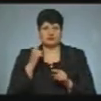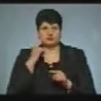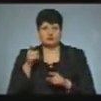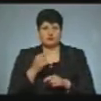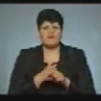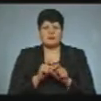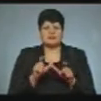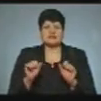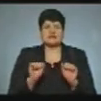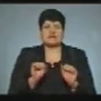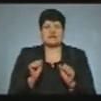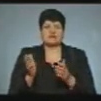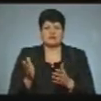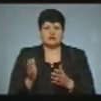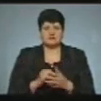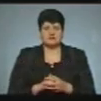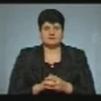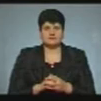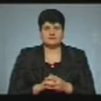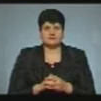в аптеці керівник аптеки?